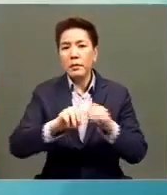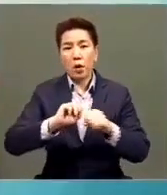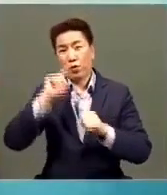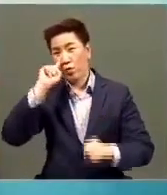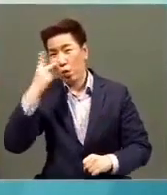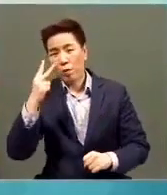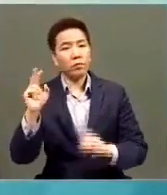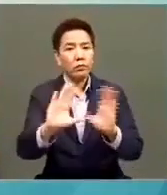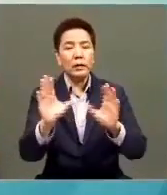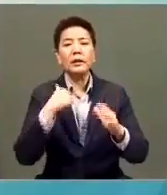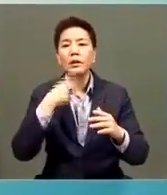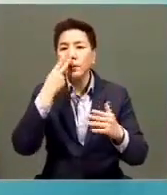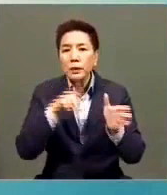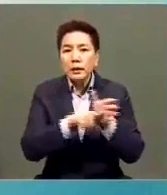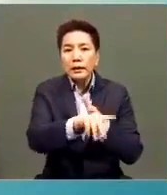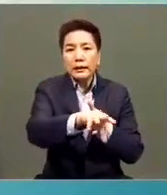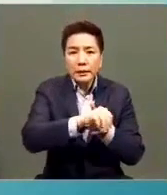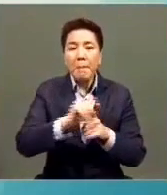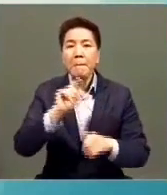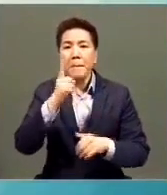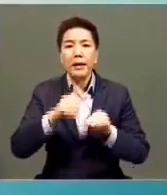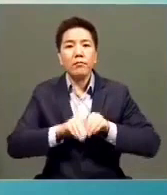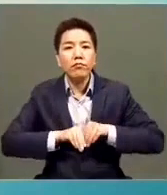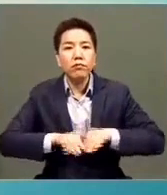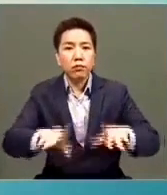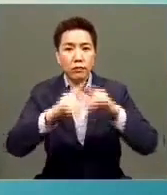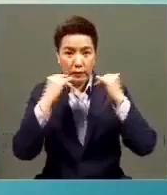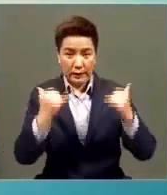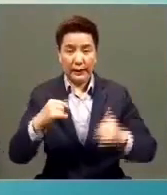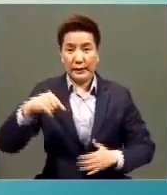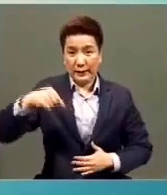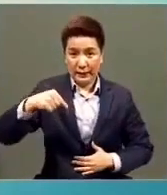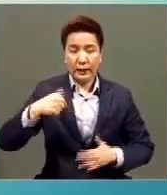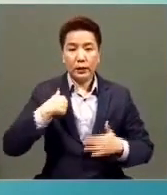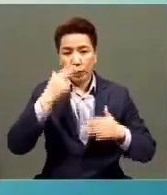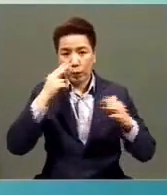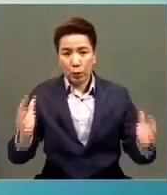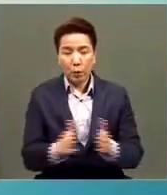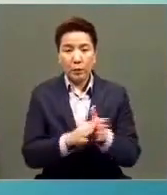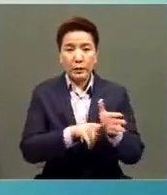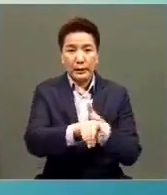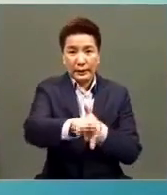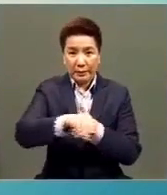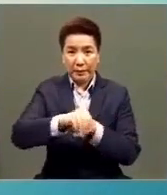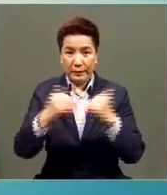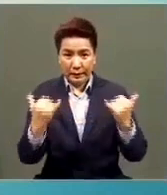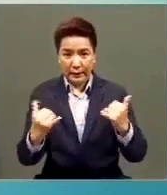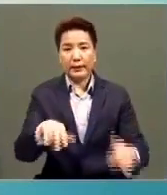อก2นะคะเพราะว่าเราไม่ต้องการเห็นระลอก3ระลอก4อันนี้เป็นระลอกใหม่ก็มีผู้ติดเชื้อราย